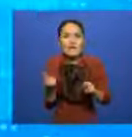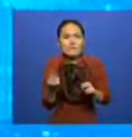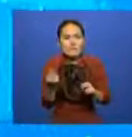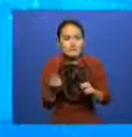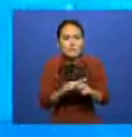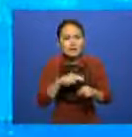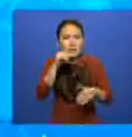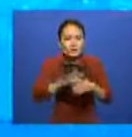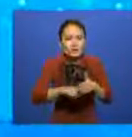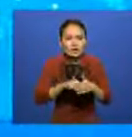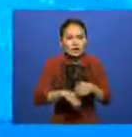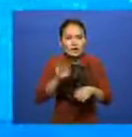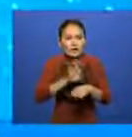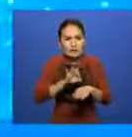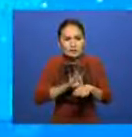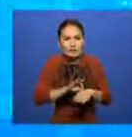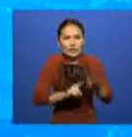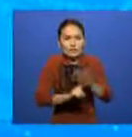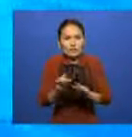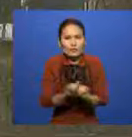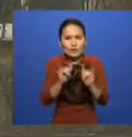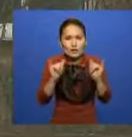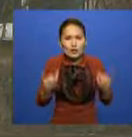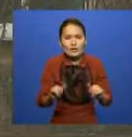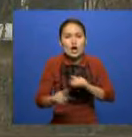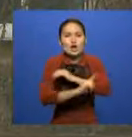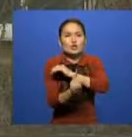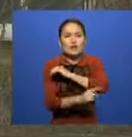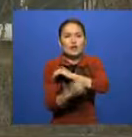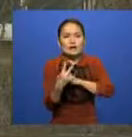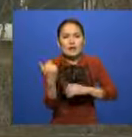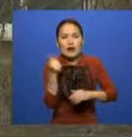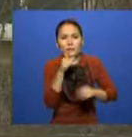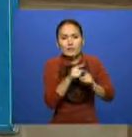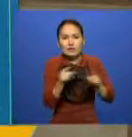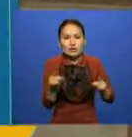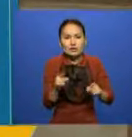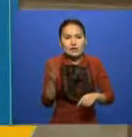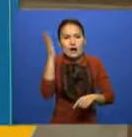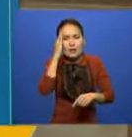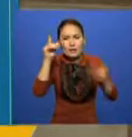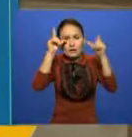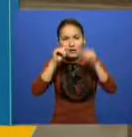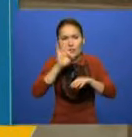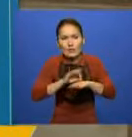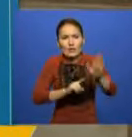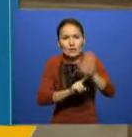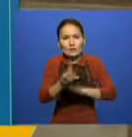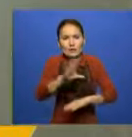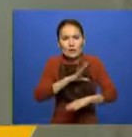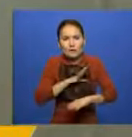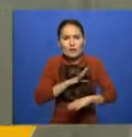күнге өршіп барады. Соңғы 2 аптаның ішінде 40 шақты адам ұйқы ауруына ұшыраған. Олардың арасында көрші Ресей елінің азаматшасы да